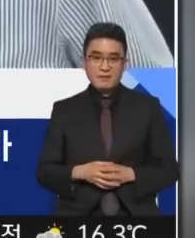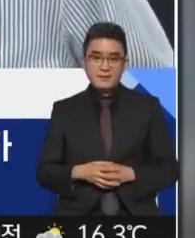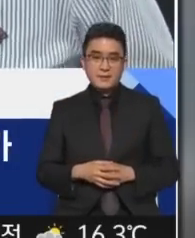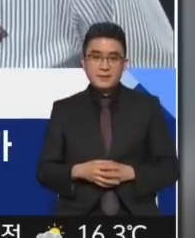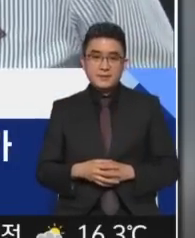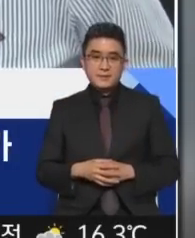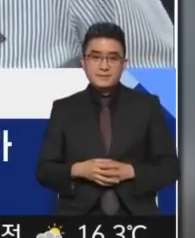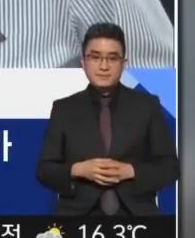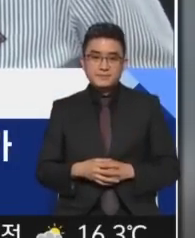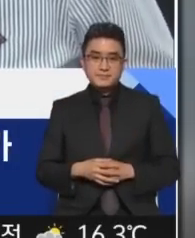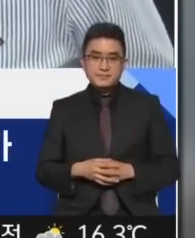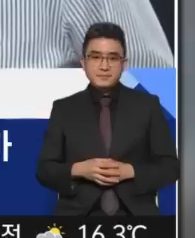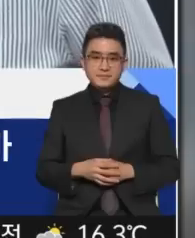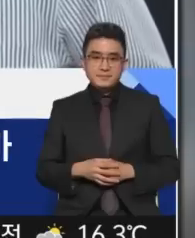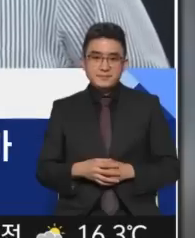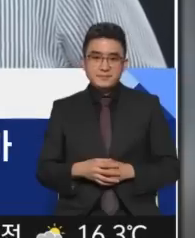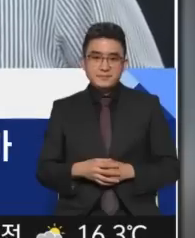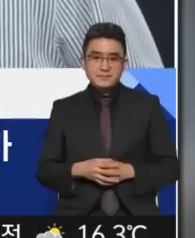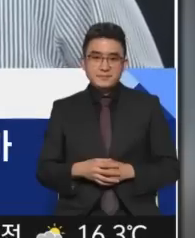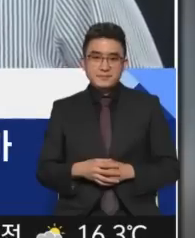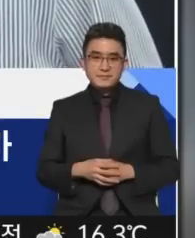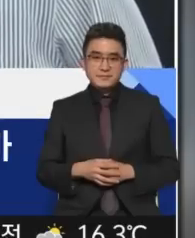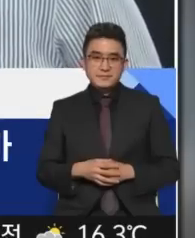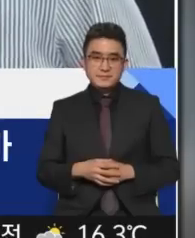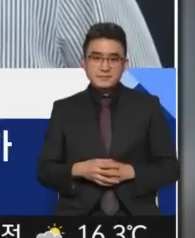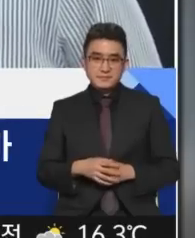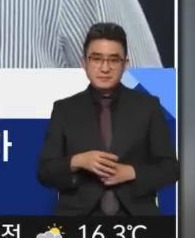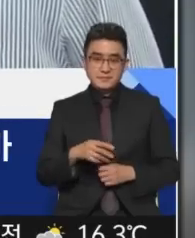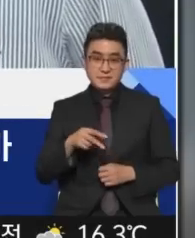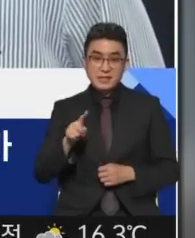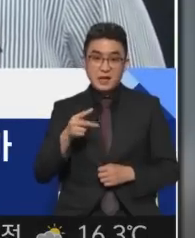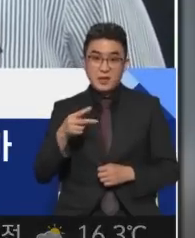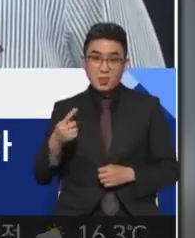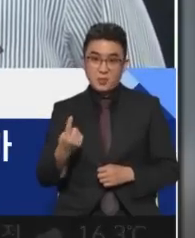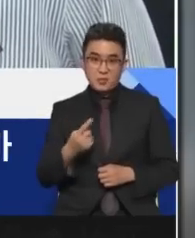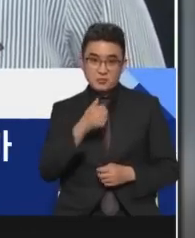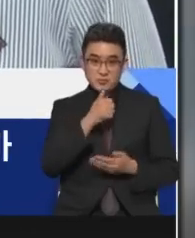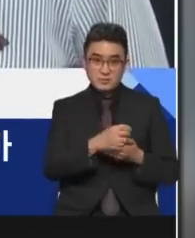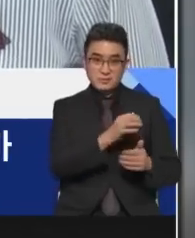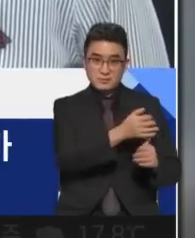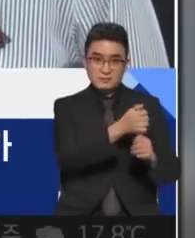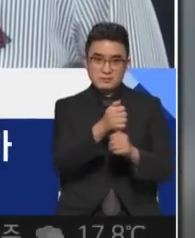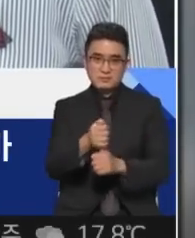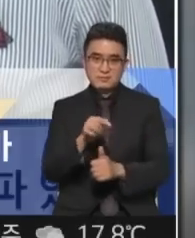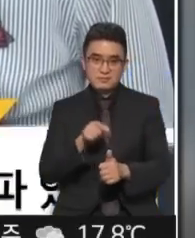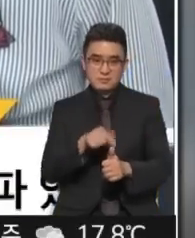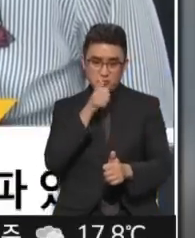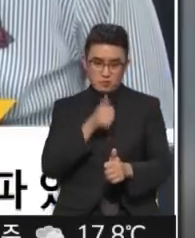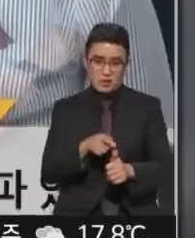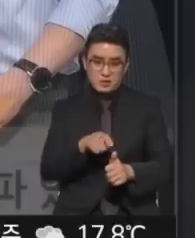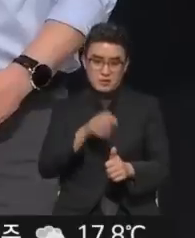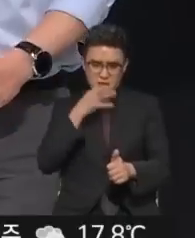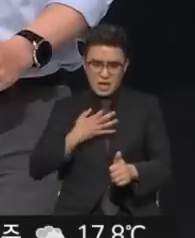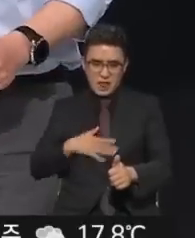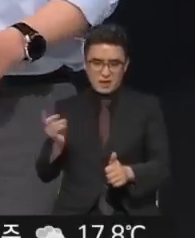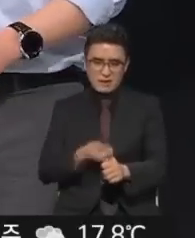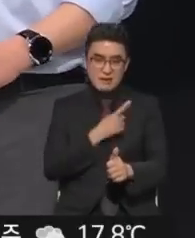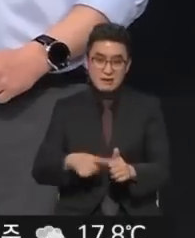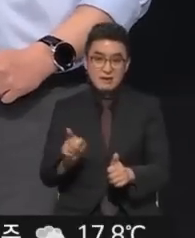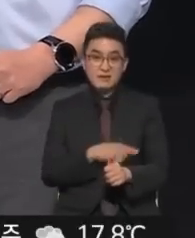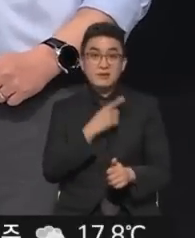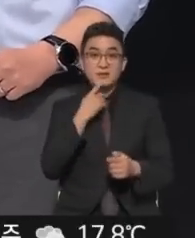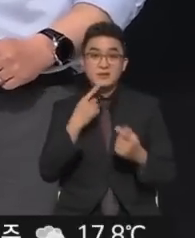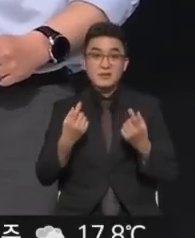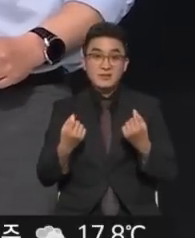시대에 사또들이 잡아다가 니제를 네가 알렸다. 내제는 내가 알렸다 하고 두드러 패는 거다고 똑같애는. 내